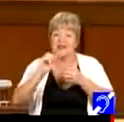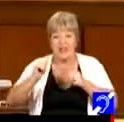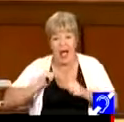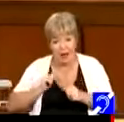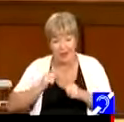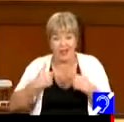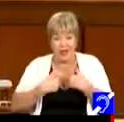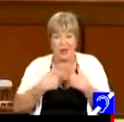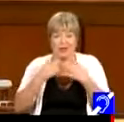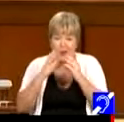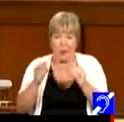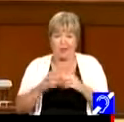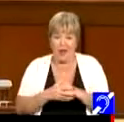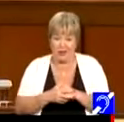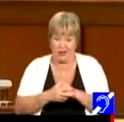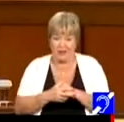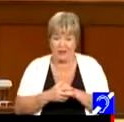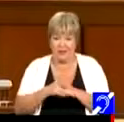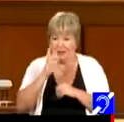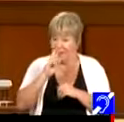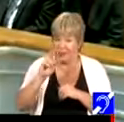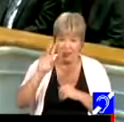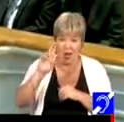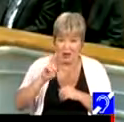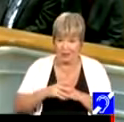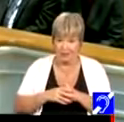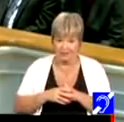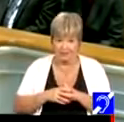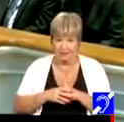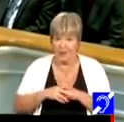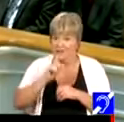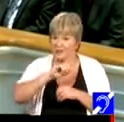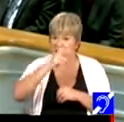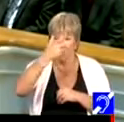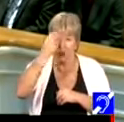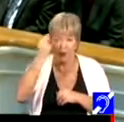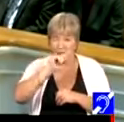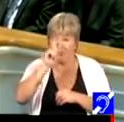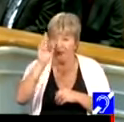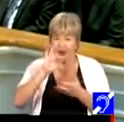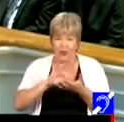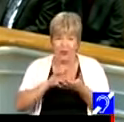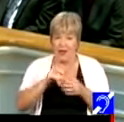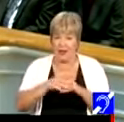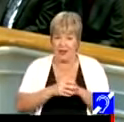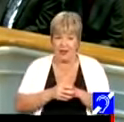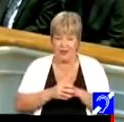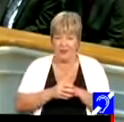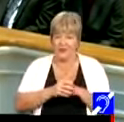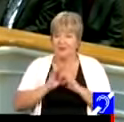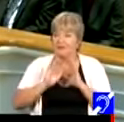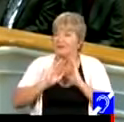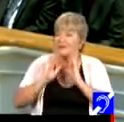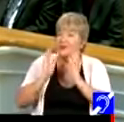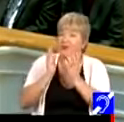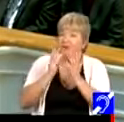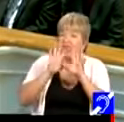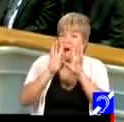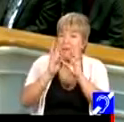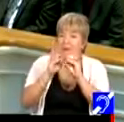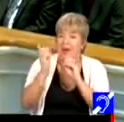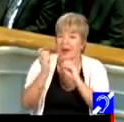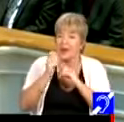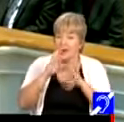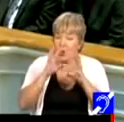noastră. Dar să nu uităm niciodată că fiecare familie de